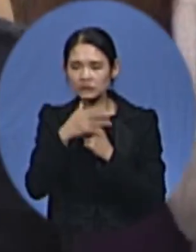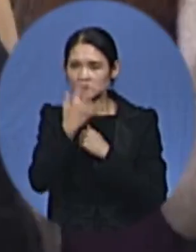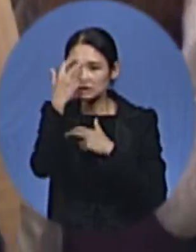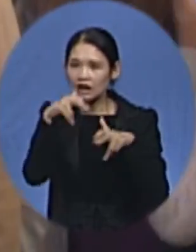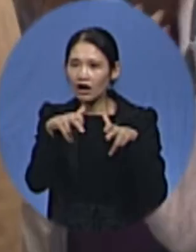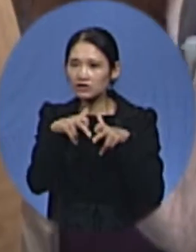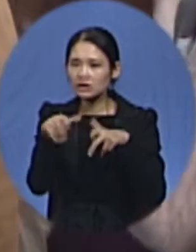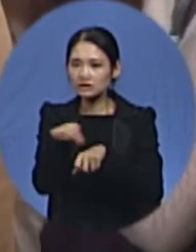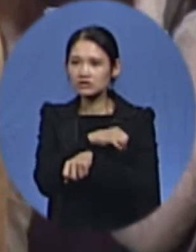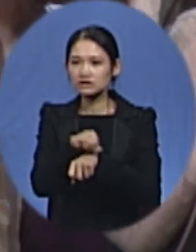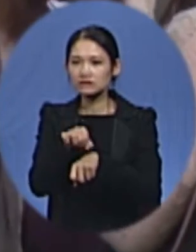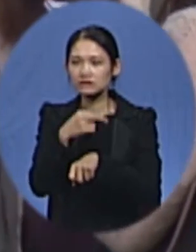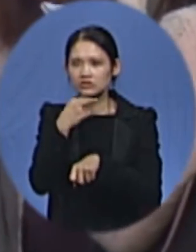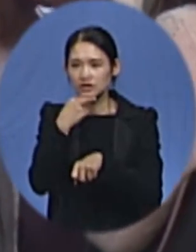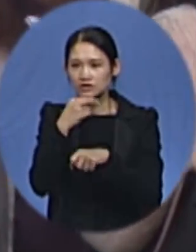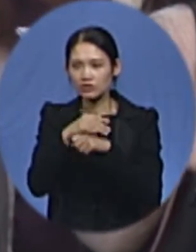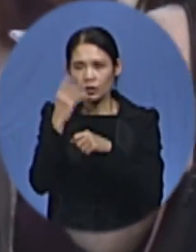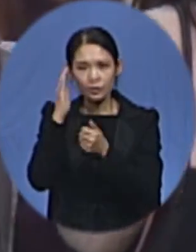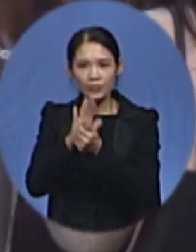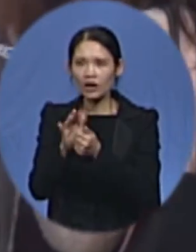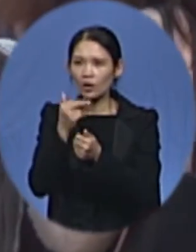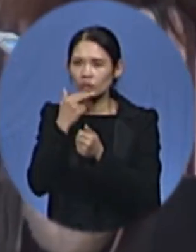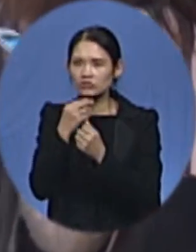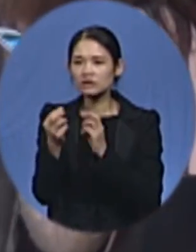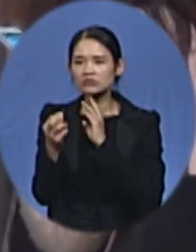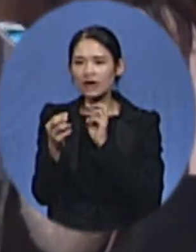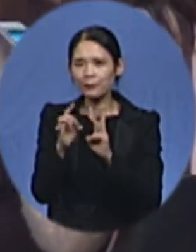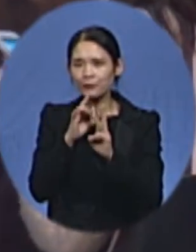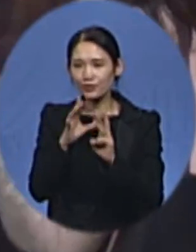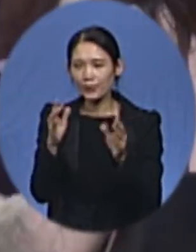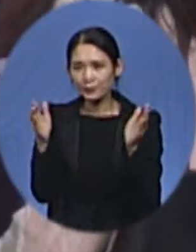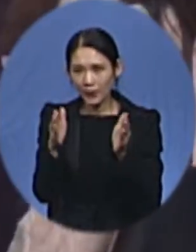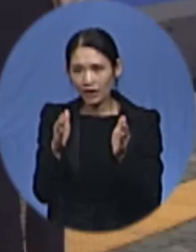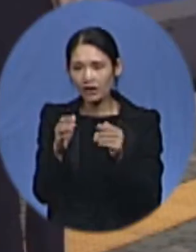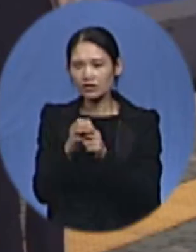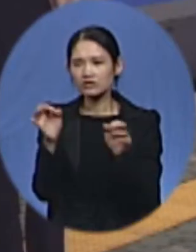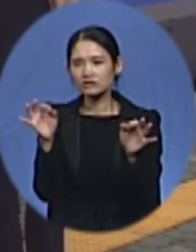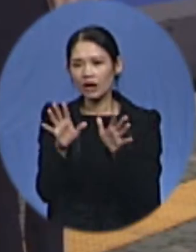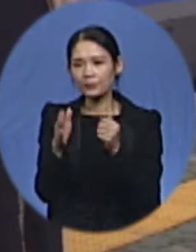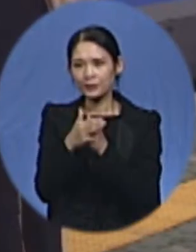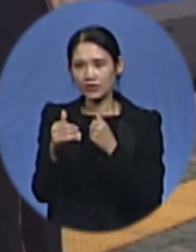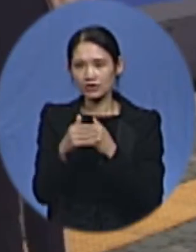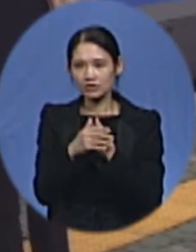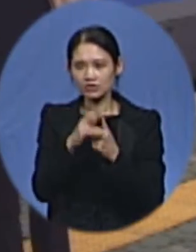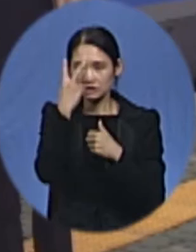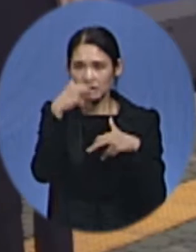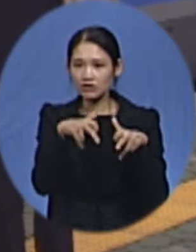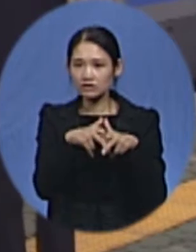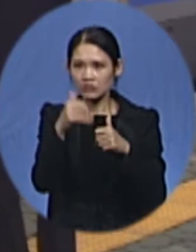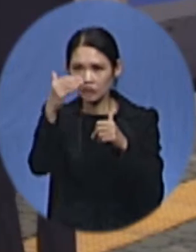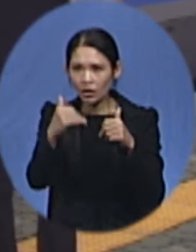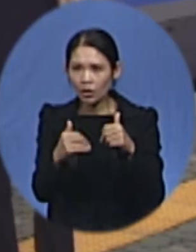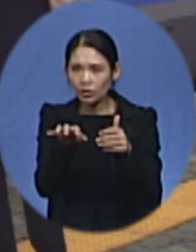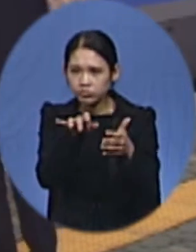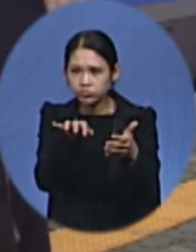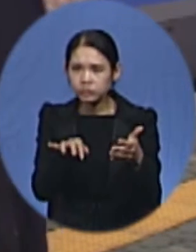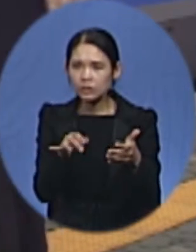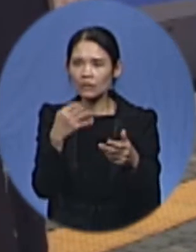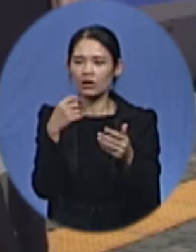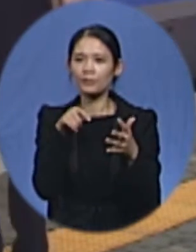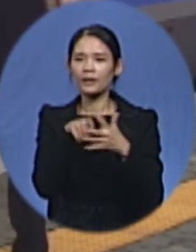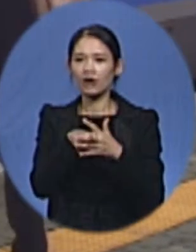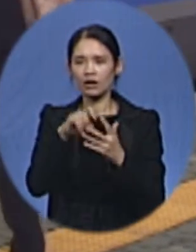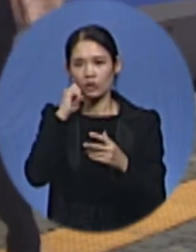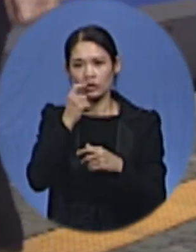시각장애 특성을 고려하지 않고 3분이라는 짧은 예매 시간을 부여해 시각장애인이 내용을 파악하기에 불편이